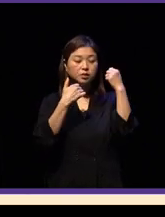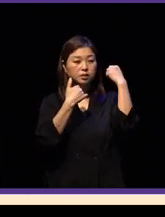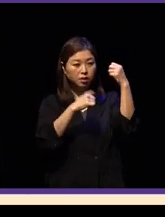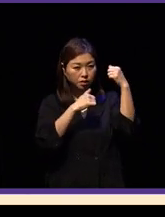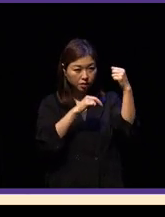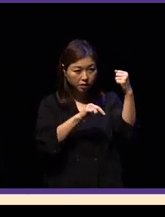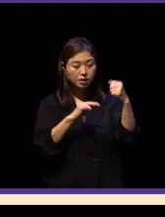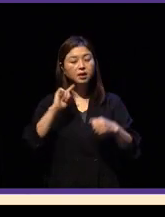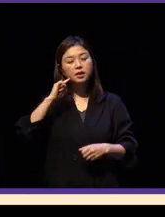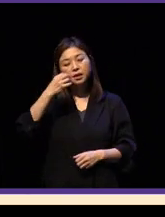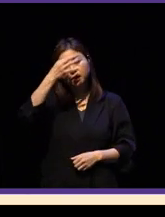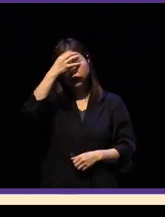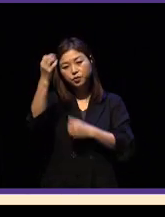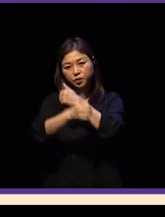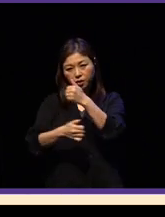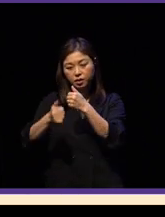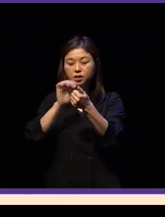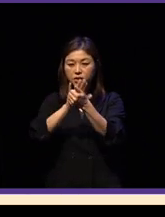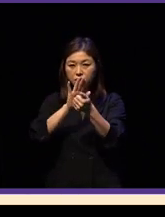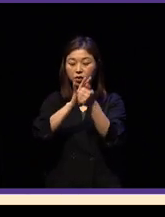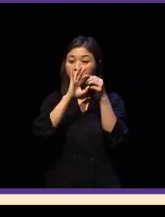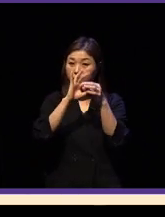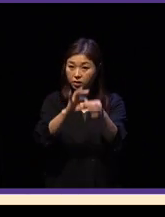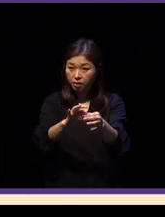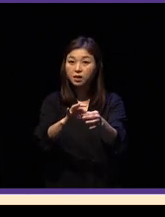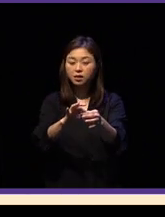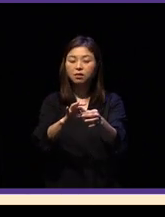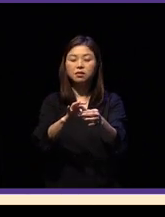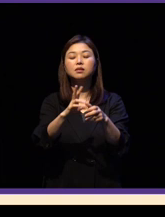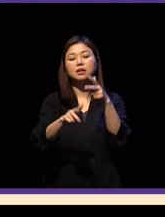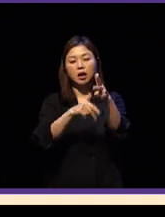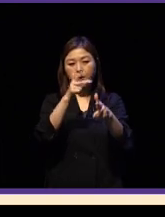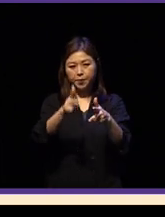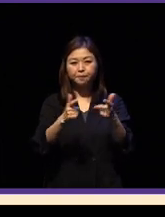왔던 대표적인 제작 지원 사업입니다.